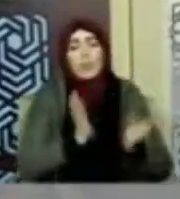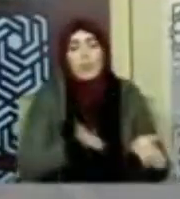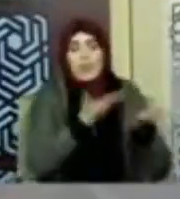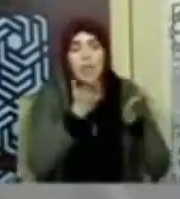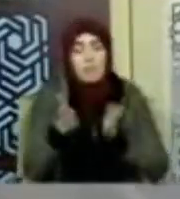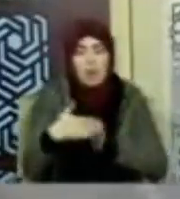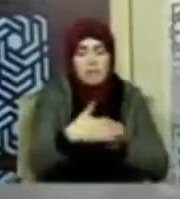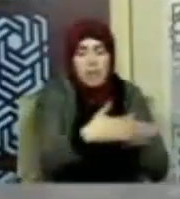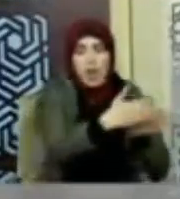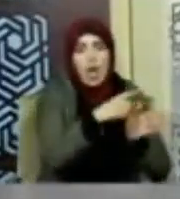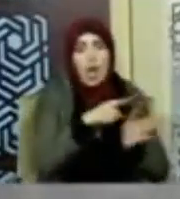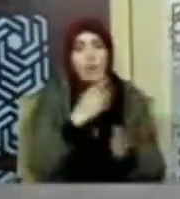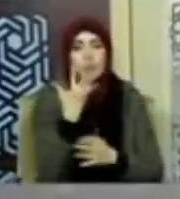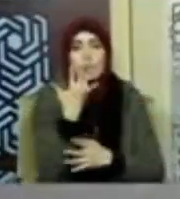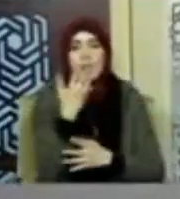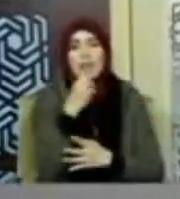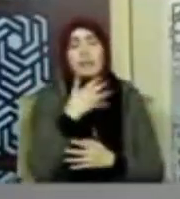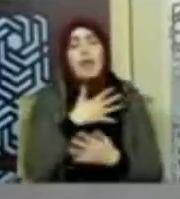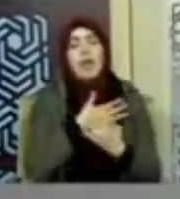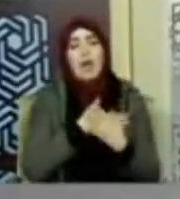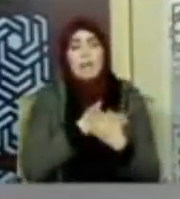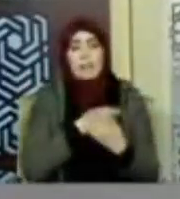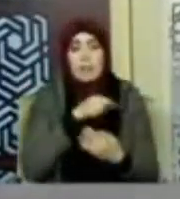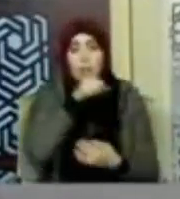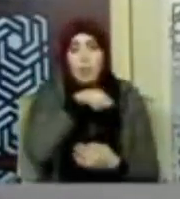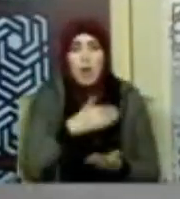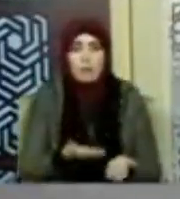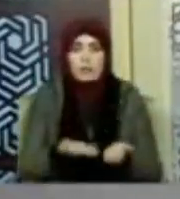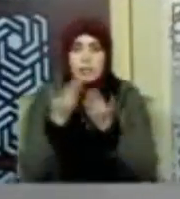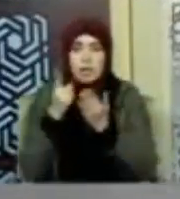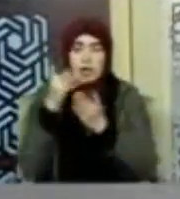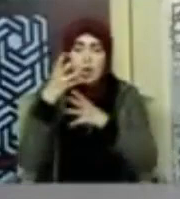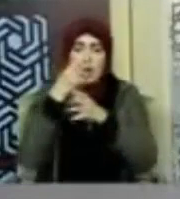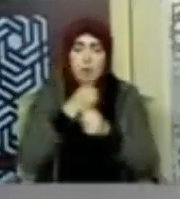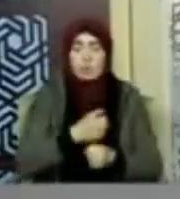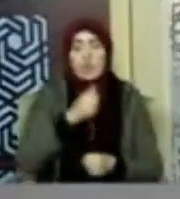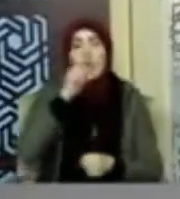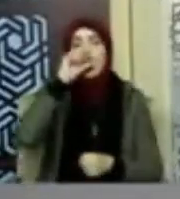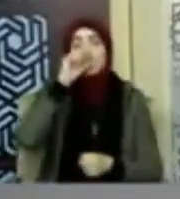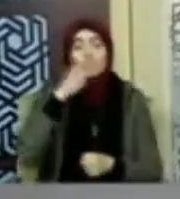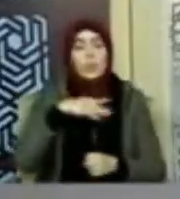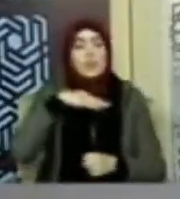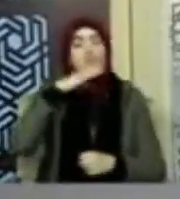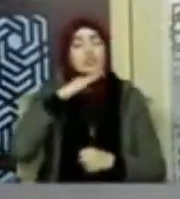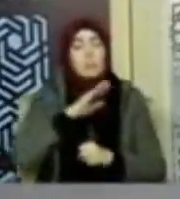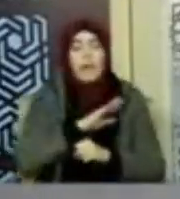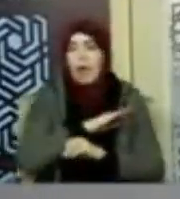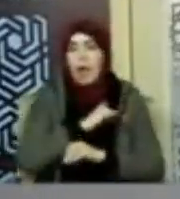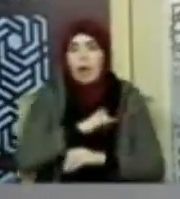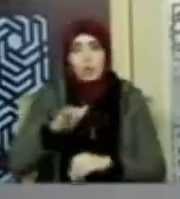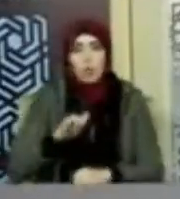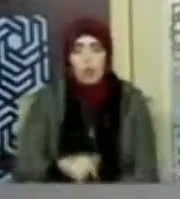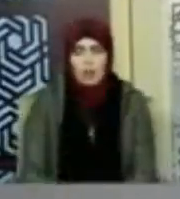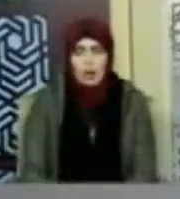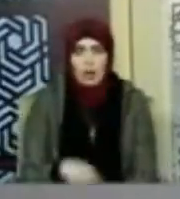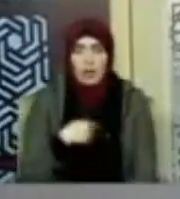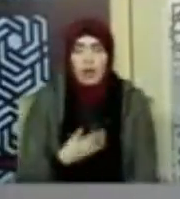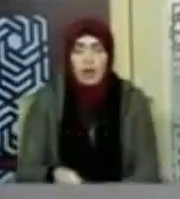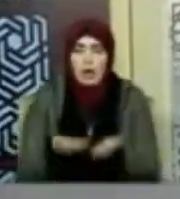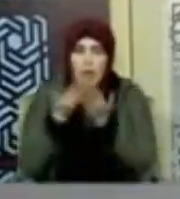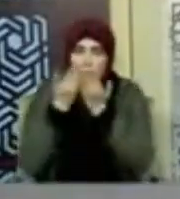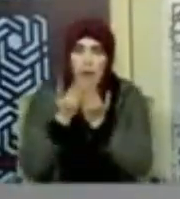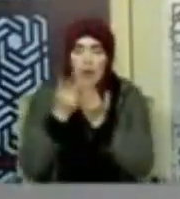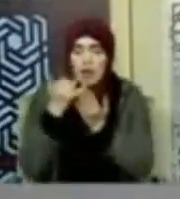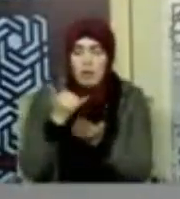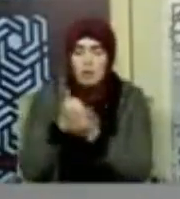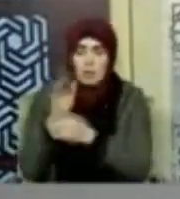حبيبنا محمد صلى الله عليه وسلم شربة لا نظمأ بعدها أبدا. اللهم تولى